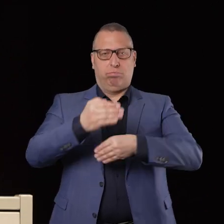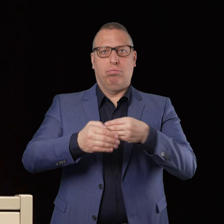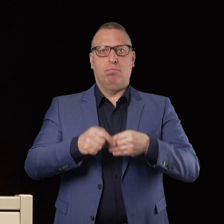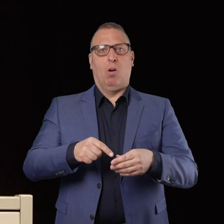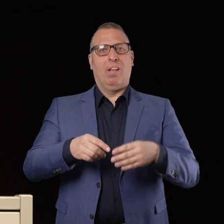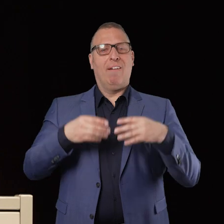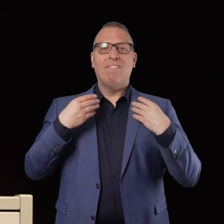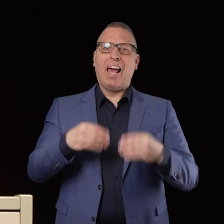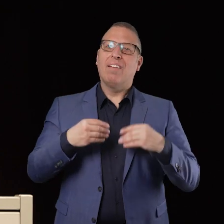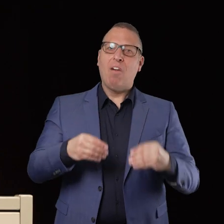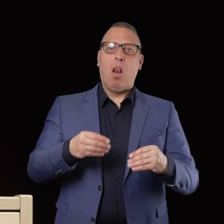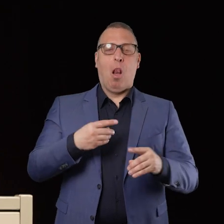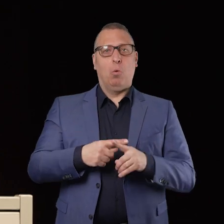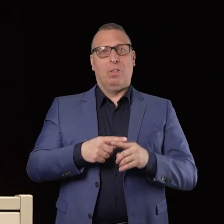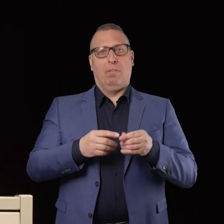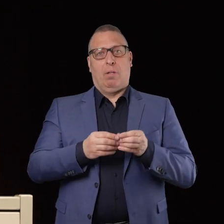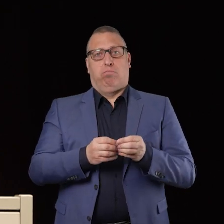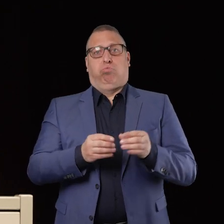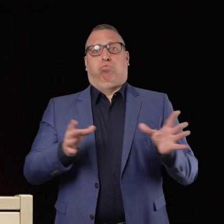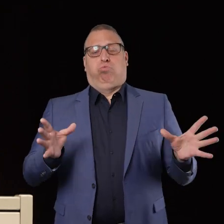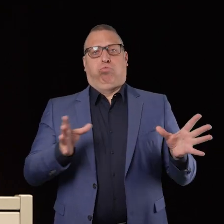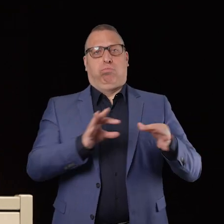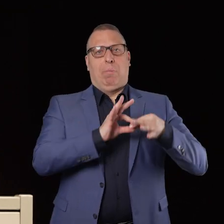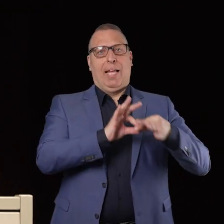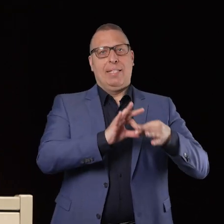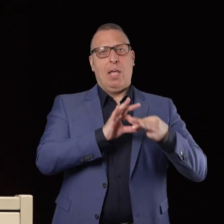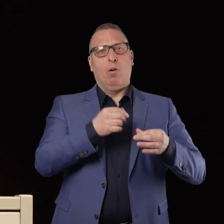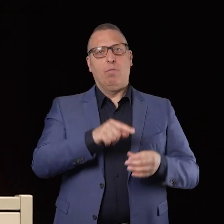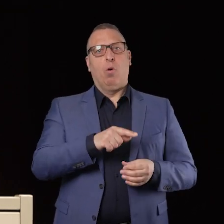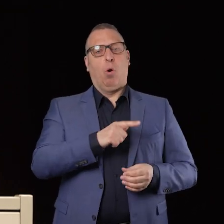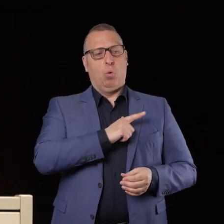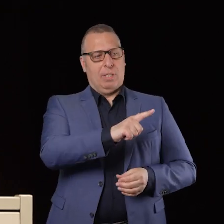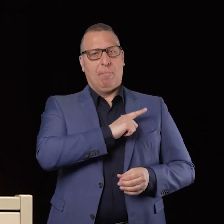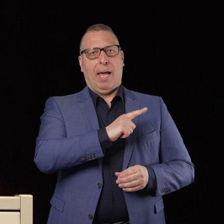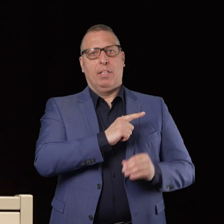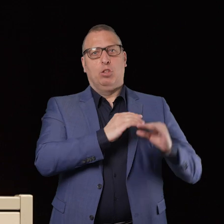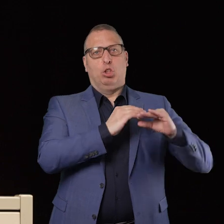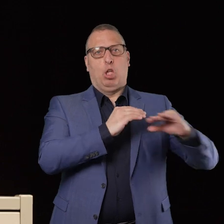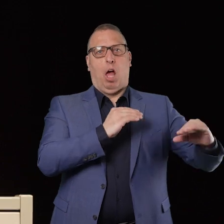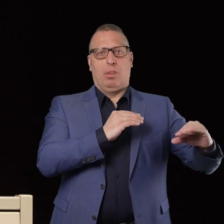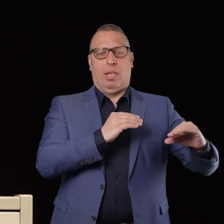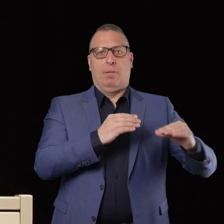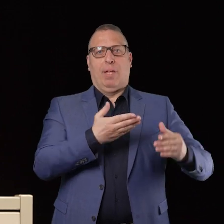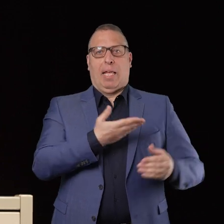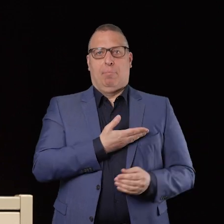Fortführung der wertvollen und weitreichenden Beziehung zwischen unseren beiden Staaten bilden